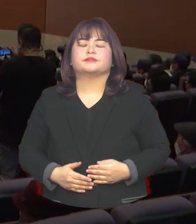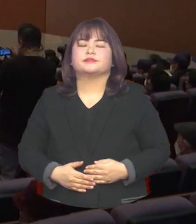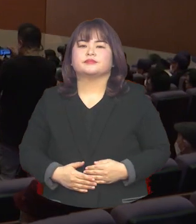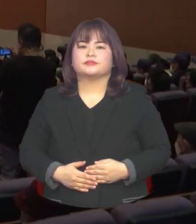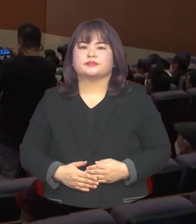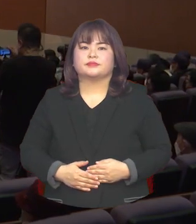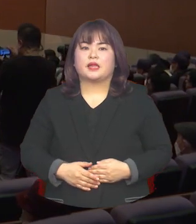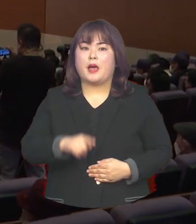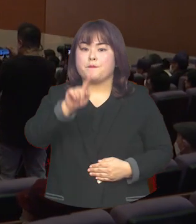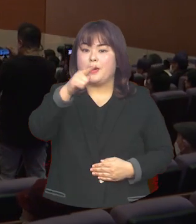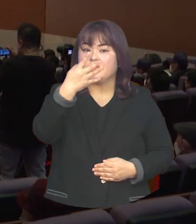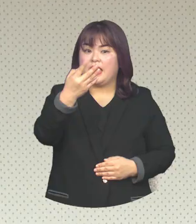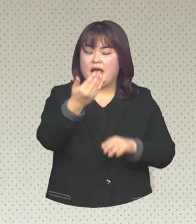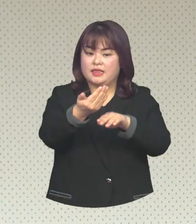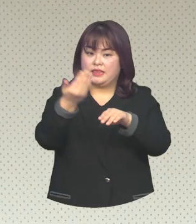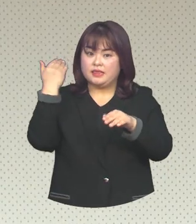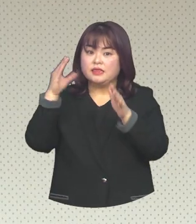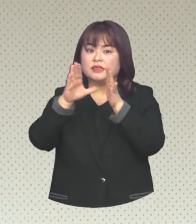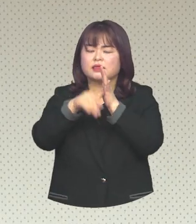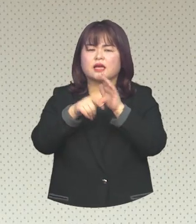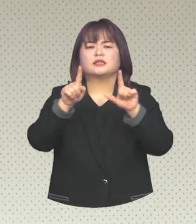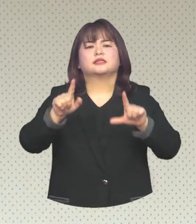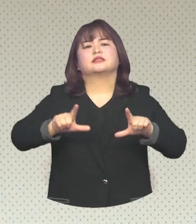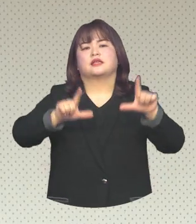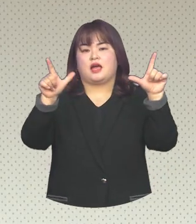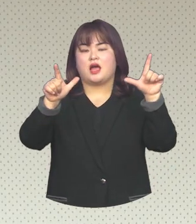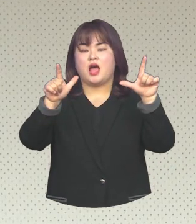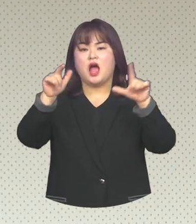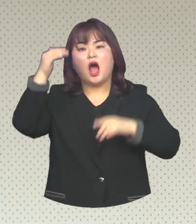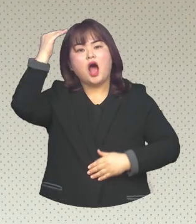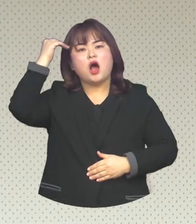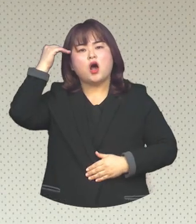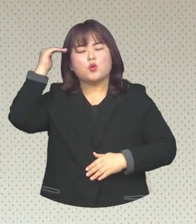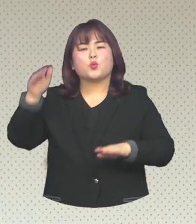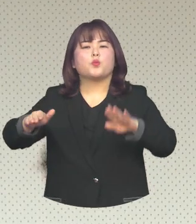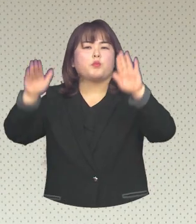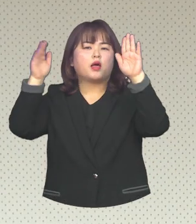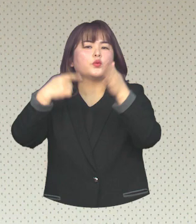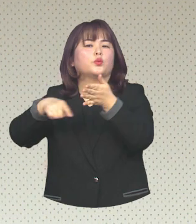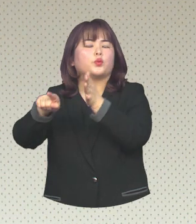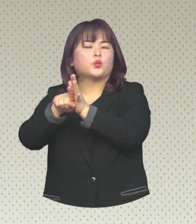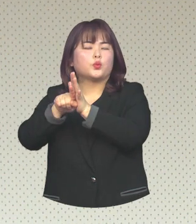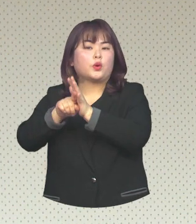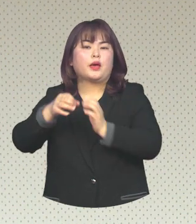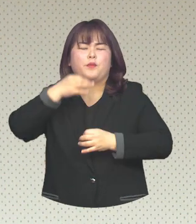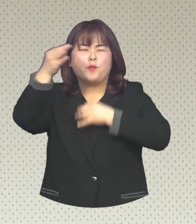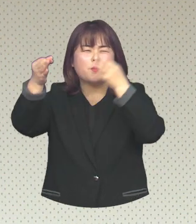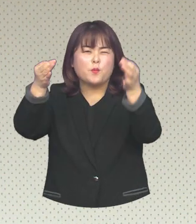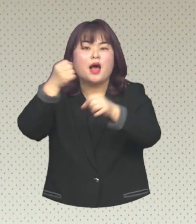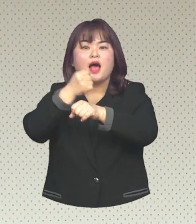남겼습니다. 104년 전 그날 대한독립 만세를